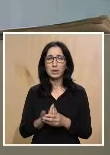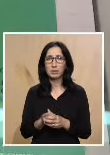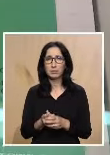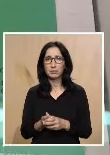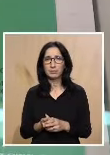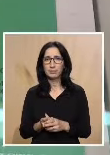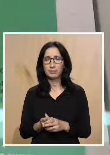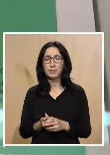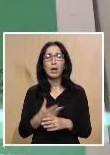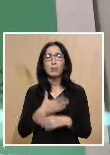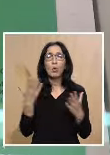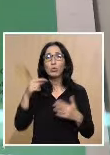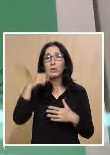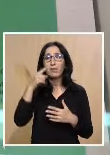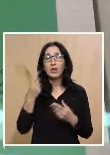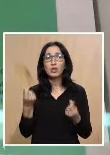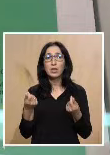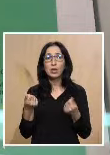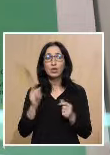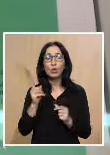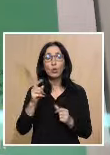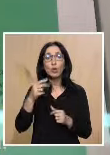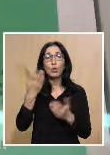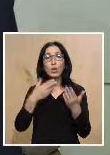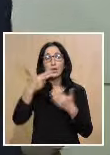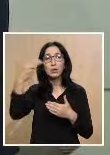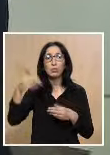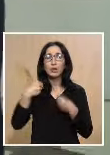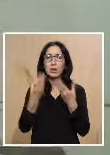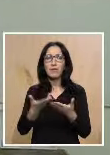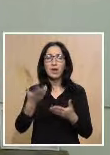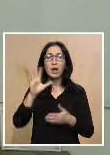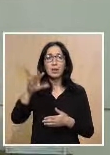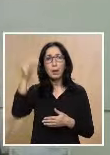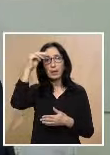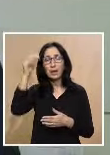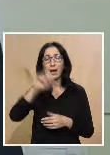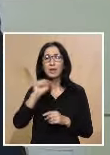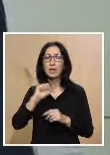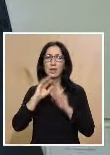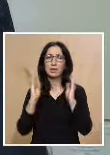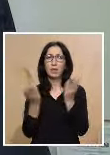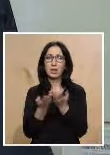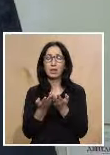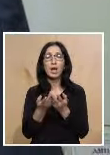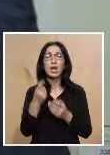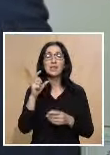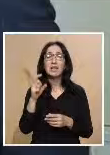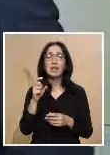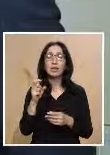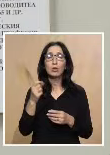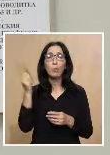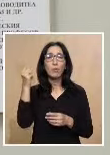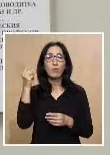и фитопатологията. Много са важните неща, които институтът дава на България и света. Едно от най-забележителните е селектираният